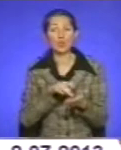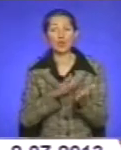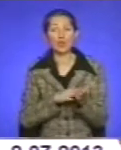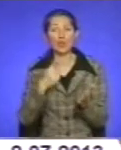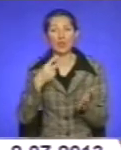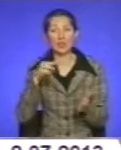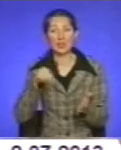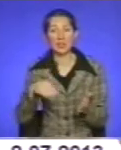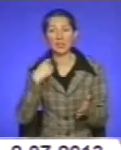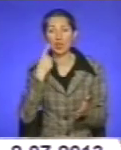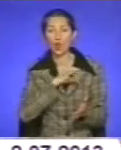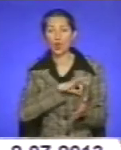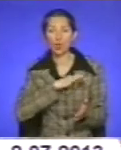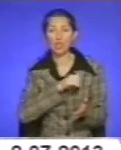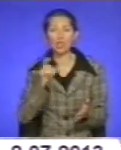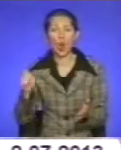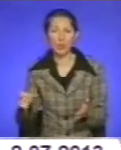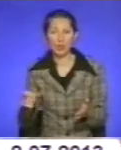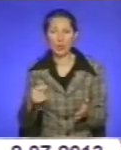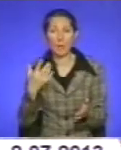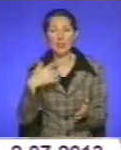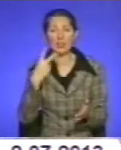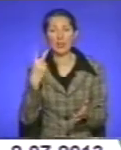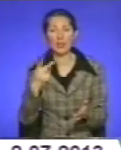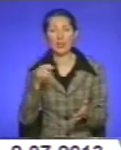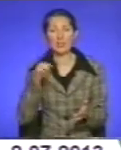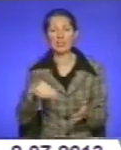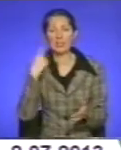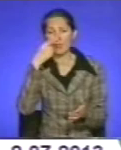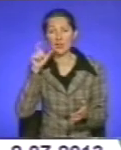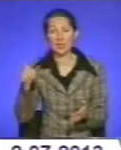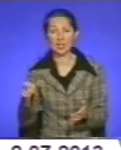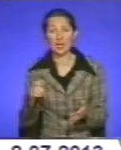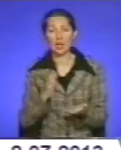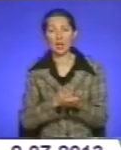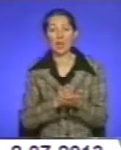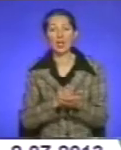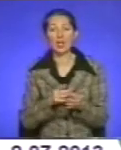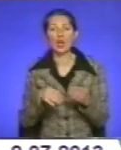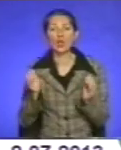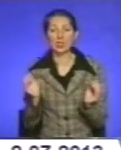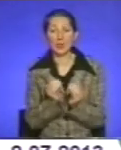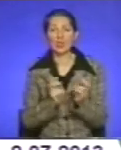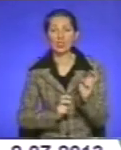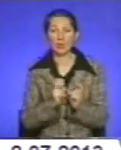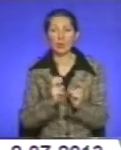тисяч юридичних осіб та 52 тисячі фізичних. Однак простежується тенденція до зменшення підприємців.